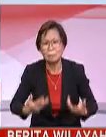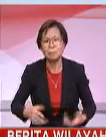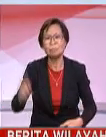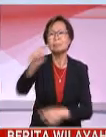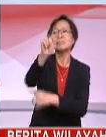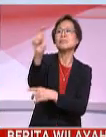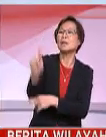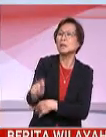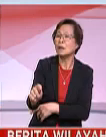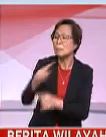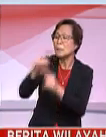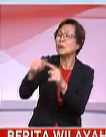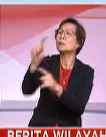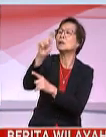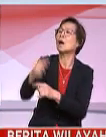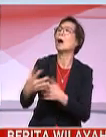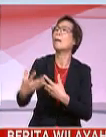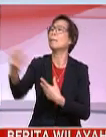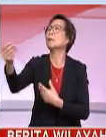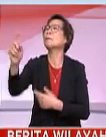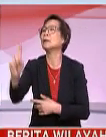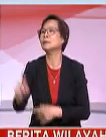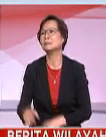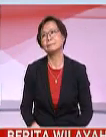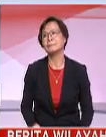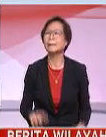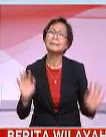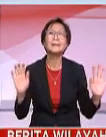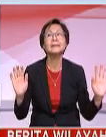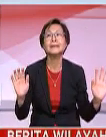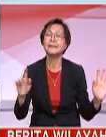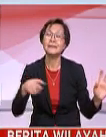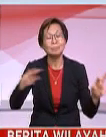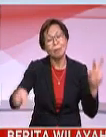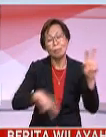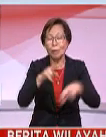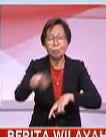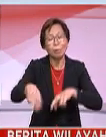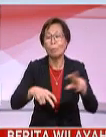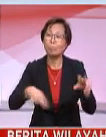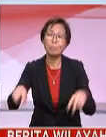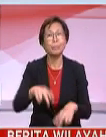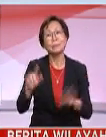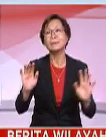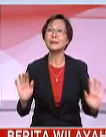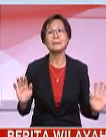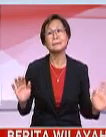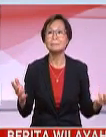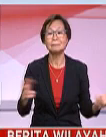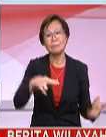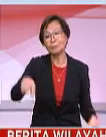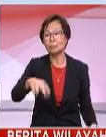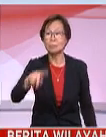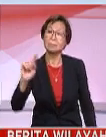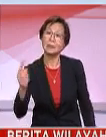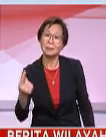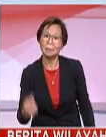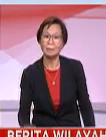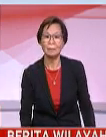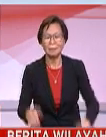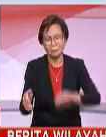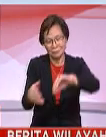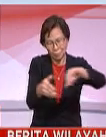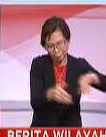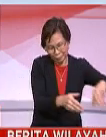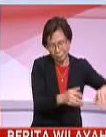ditanya nak pergi ke mana saja, nak saja-saja, nak pusing-pusing without this one. So kita ketepikan, kita